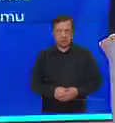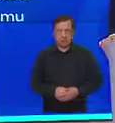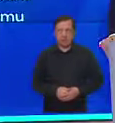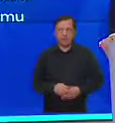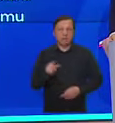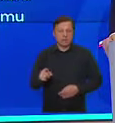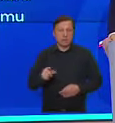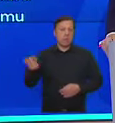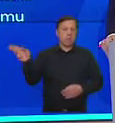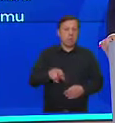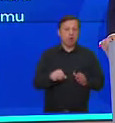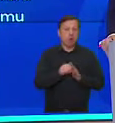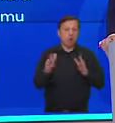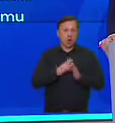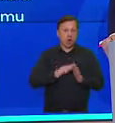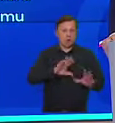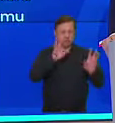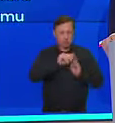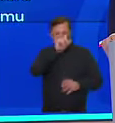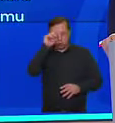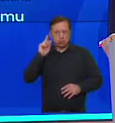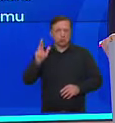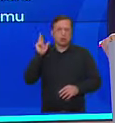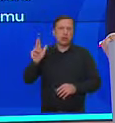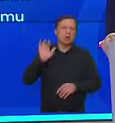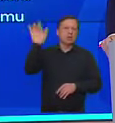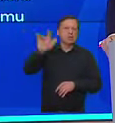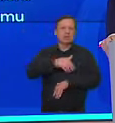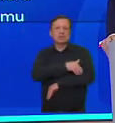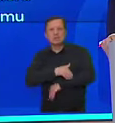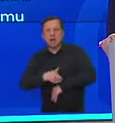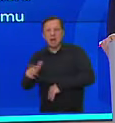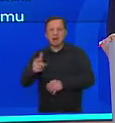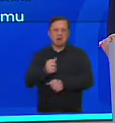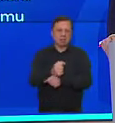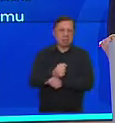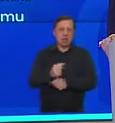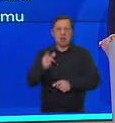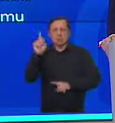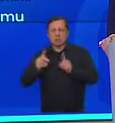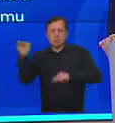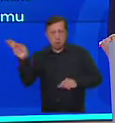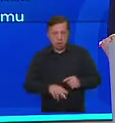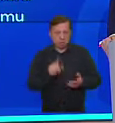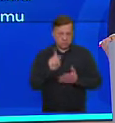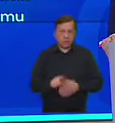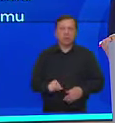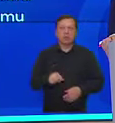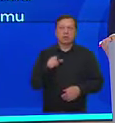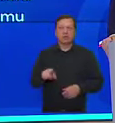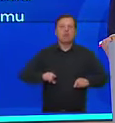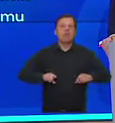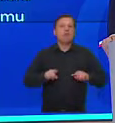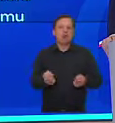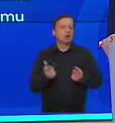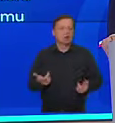Akcja powrotów do domu wszystkich Polaków, którzy czasami utknęli gdzieś za granicą, czasami wracają, jest